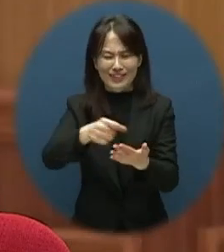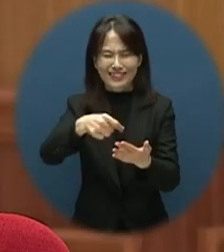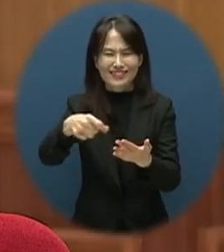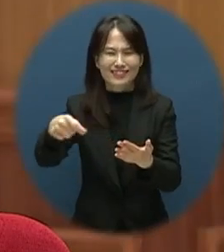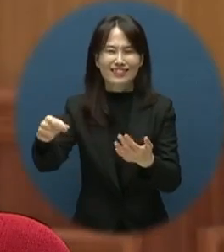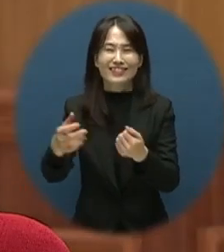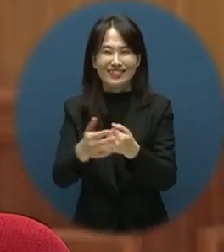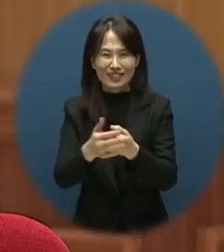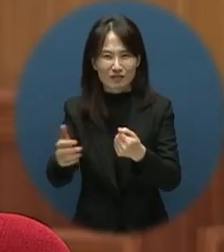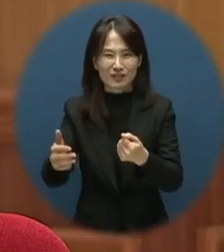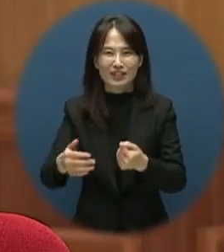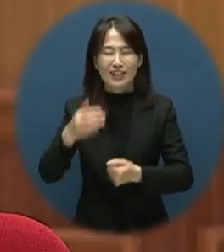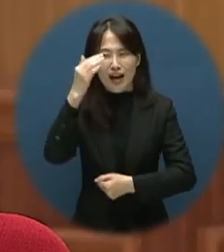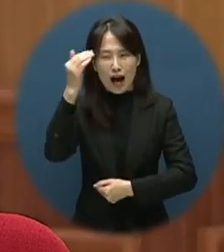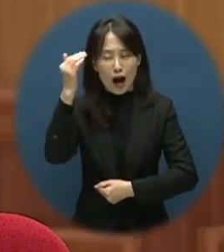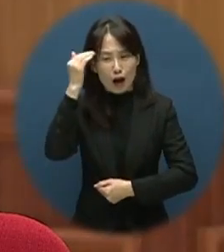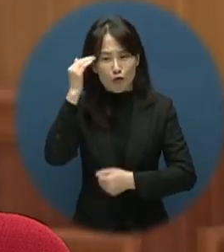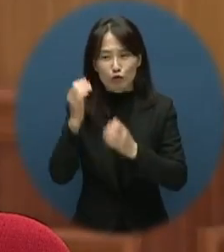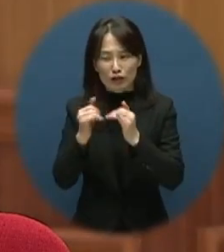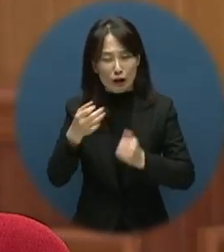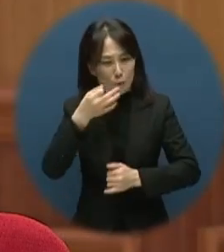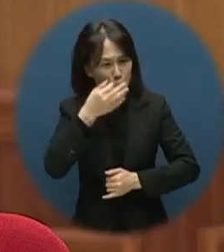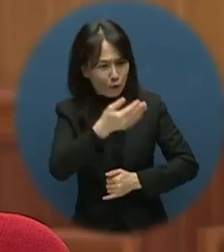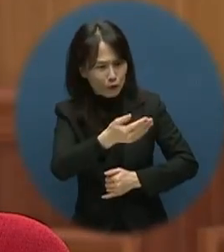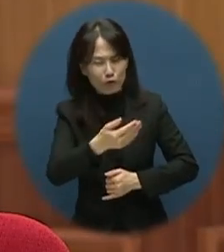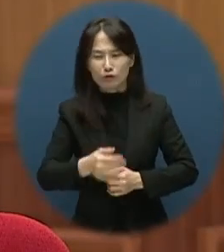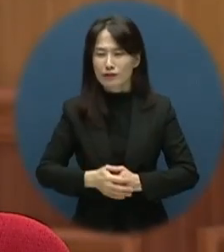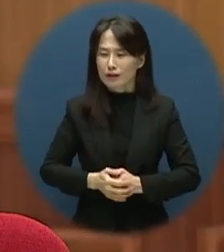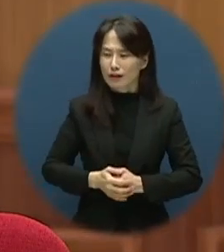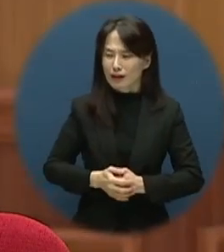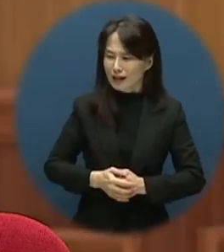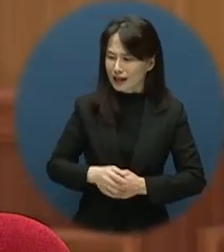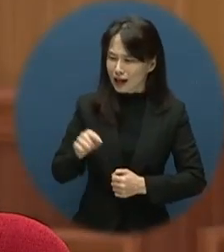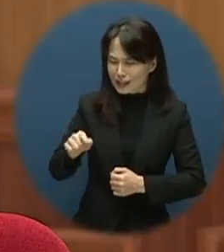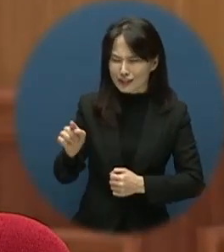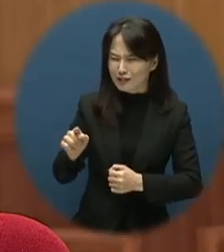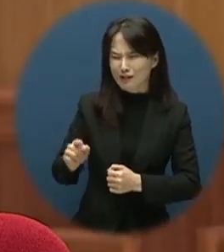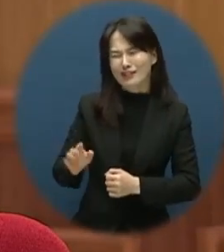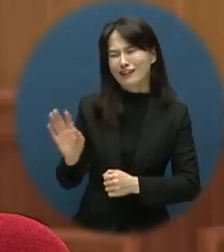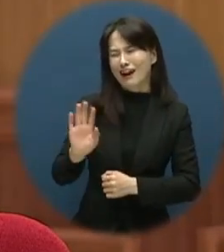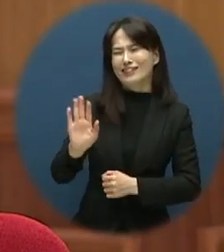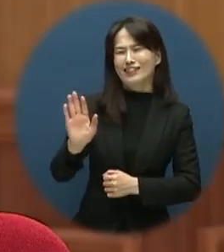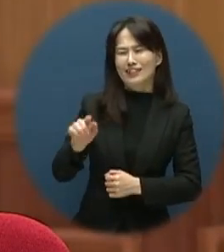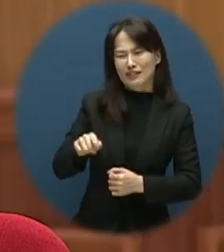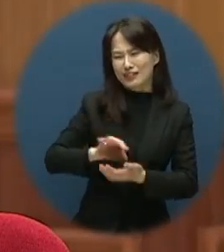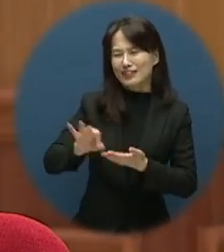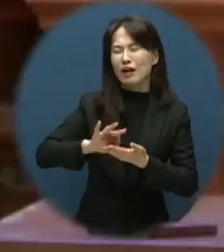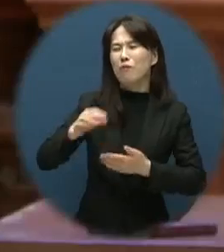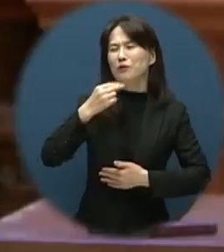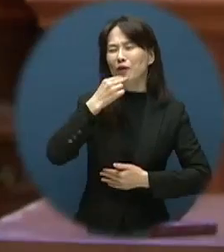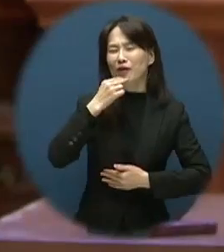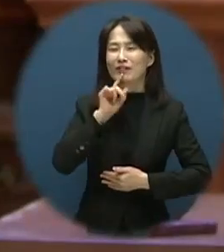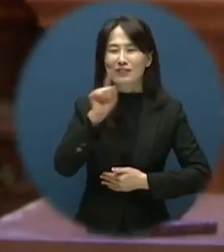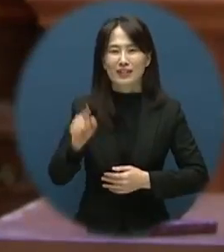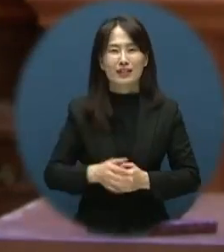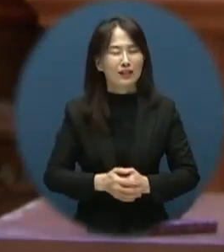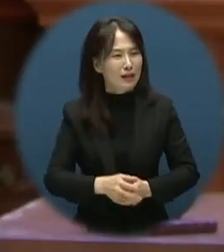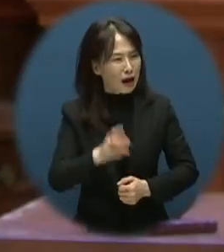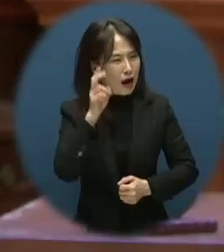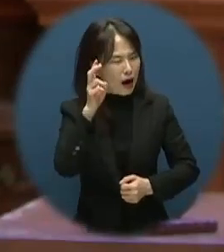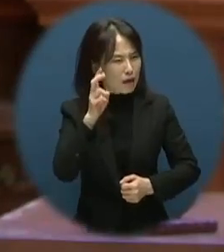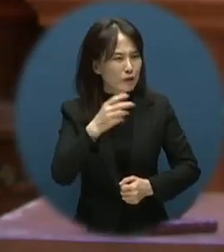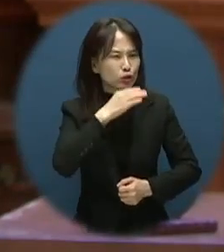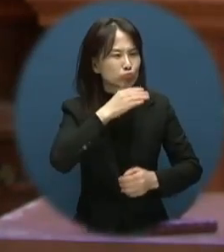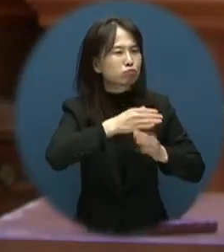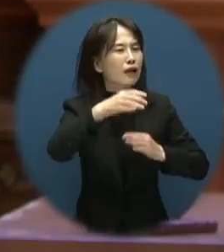그래서 한국에서 이렇게 한 사람 보여주니까 이런 거 공부하고 있다고 이거 안 된다고. 아마 저 평안도나